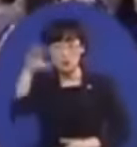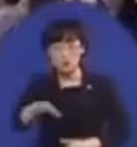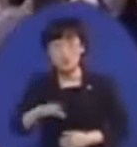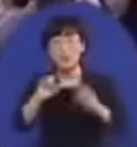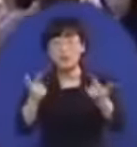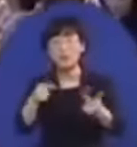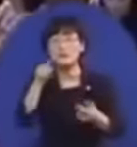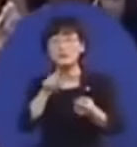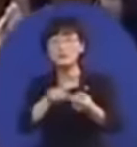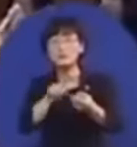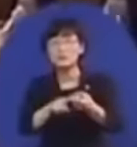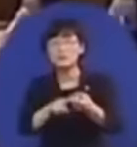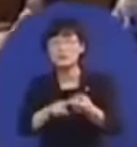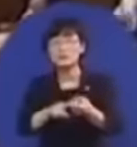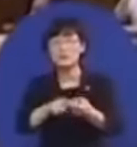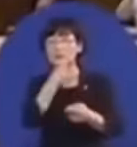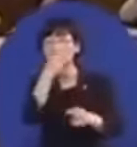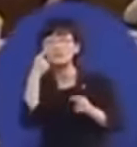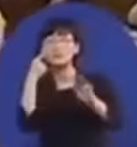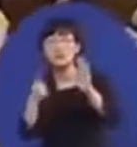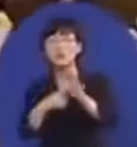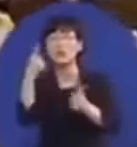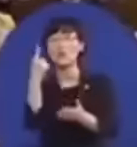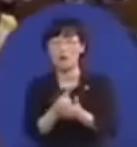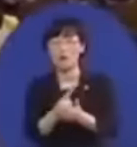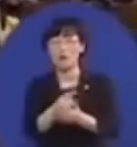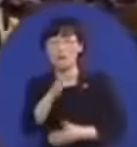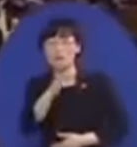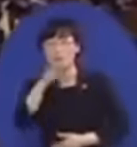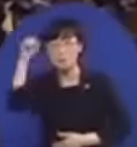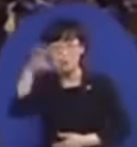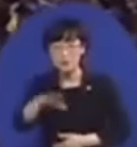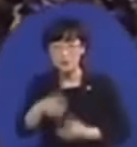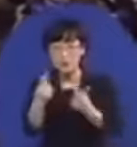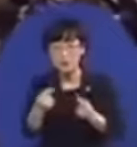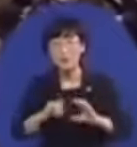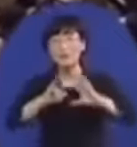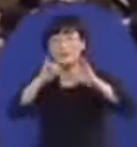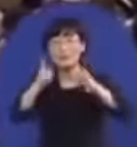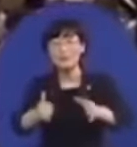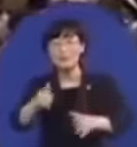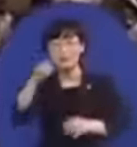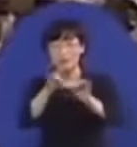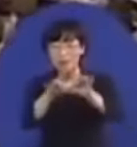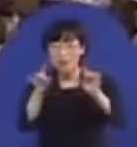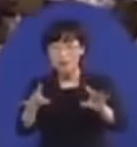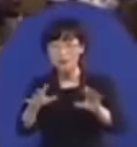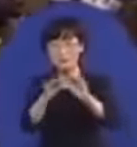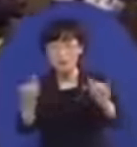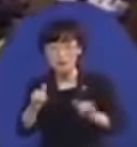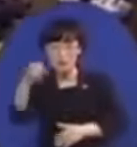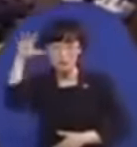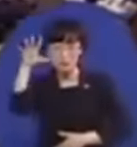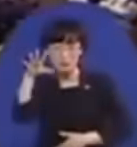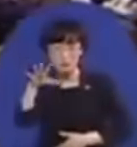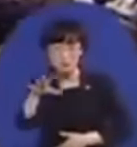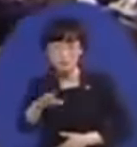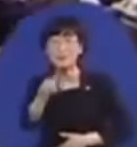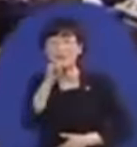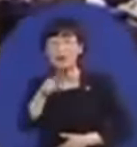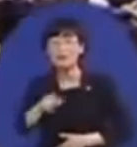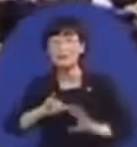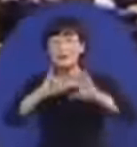대하여 증언하러 온 자라 세례 요한입니다. 참 빛 곧 세상에 와서 각 사람에게 비추는 빛이 나니 그는